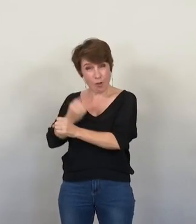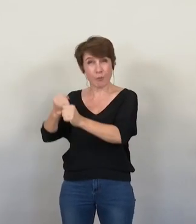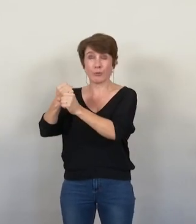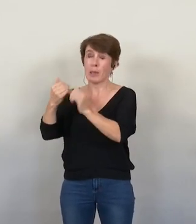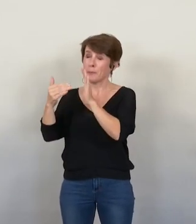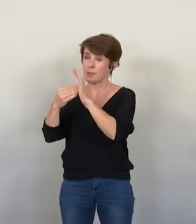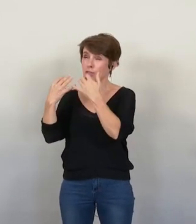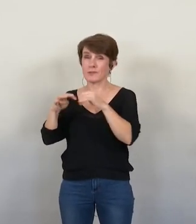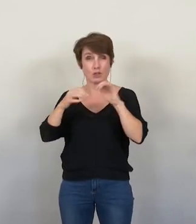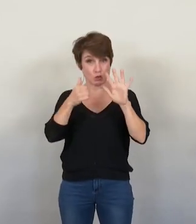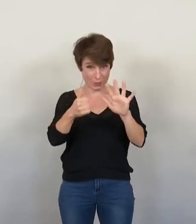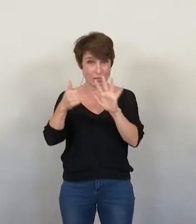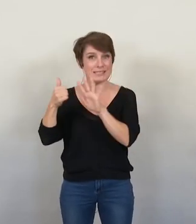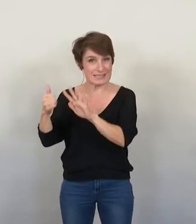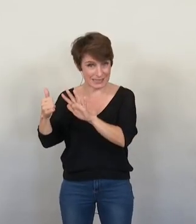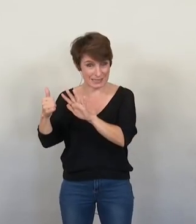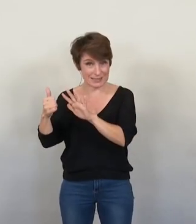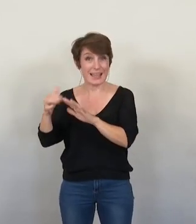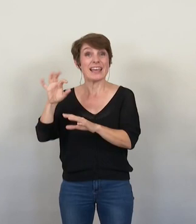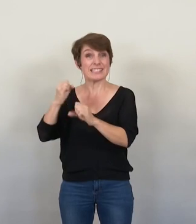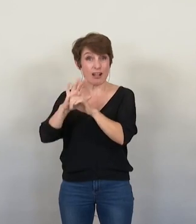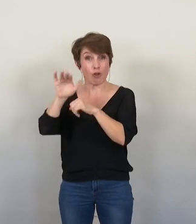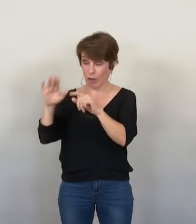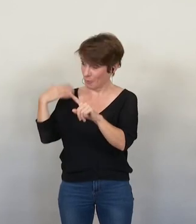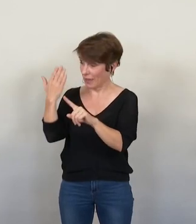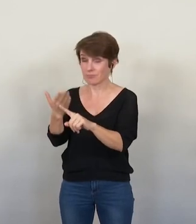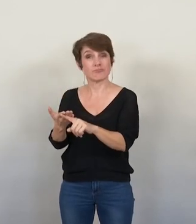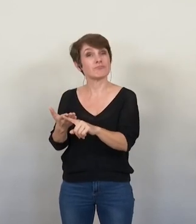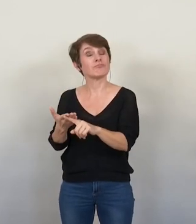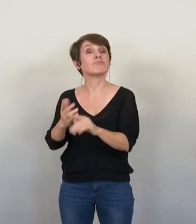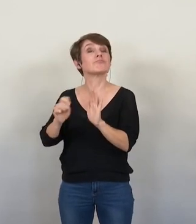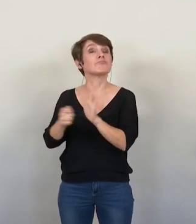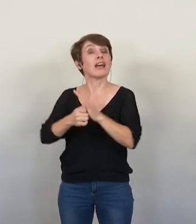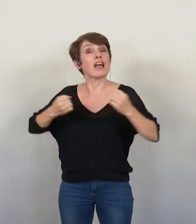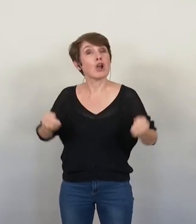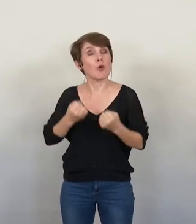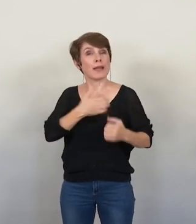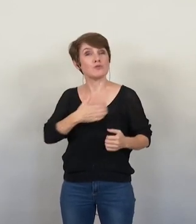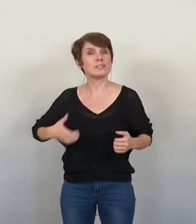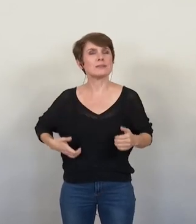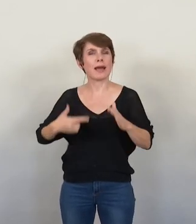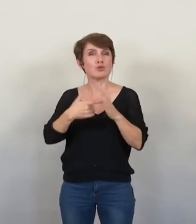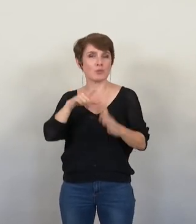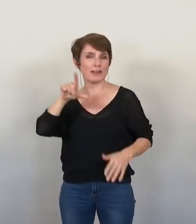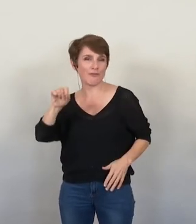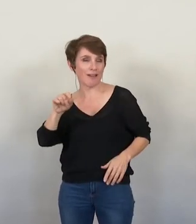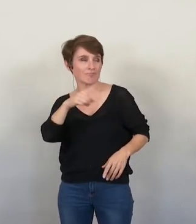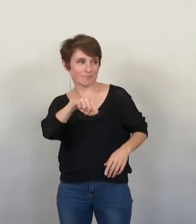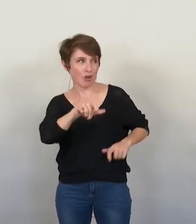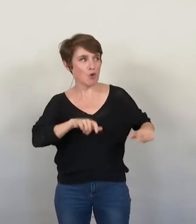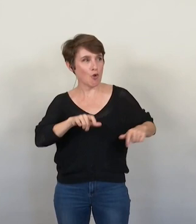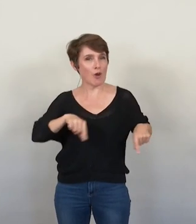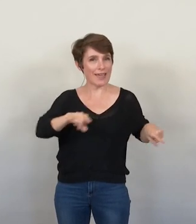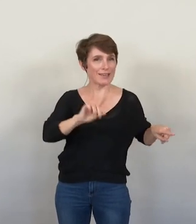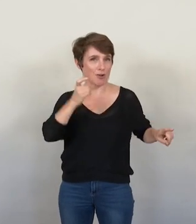1966 50 ans après vous annoncez durant la campagne municipale de 2020 et je vois qu'avec mes collègues nous avons décidément